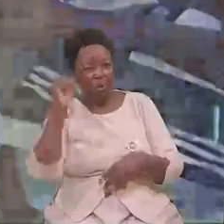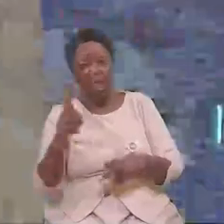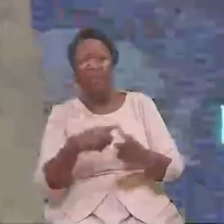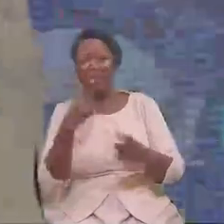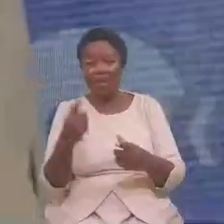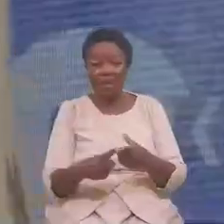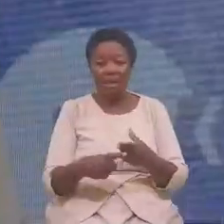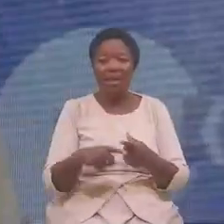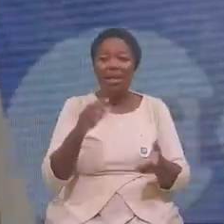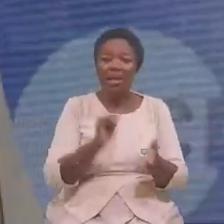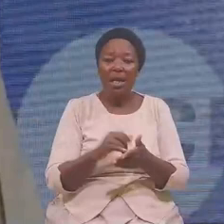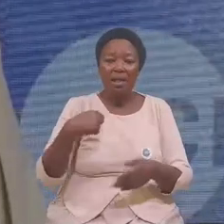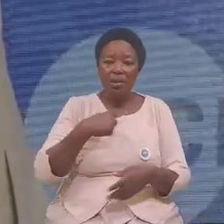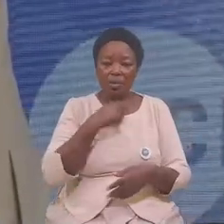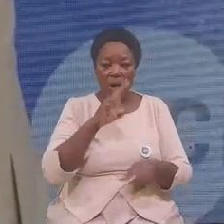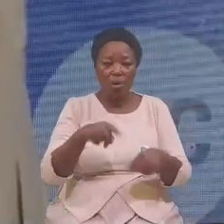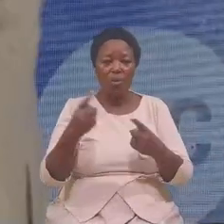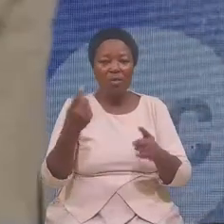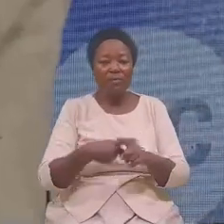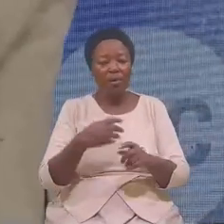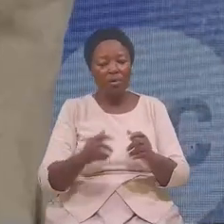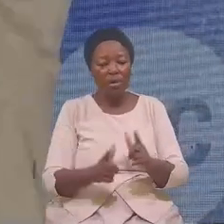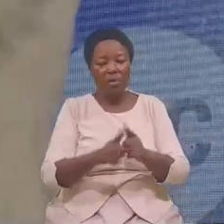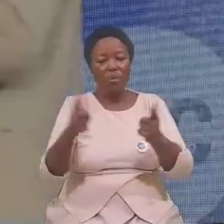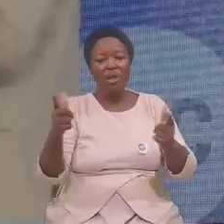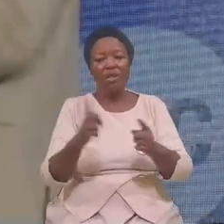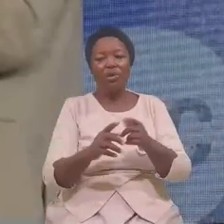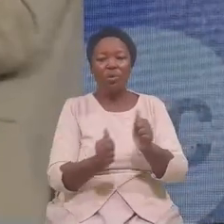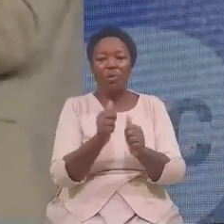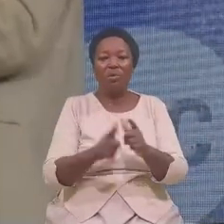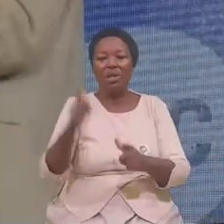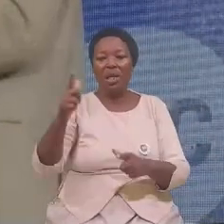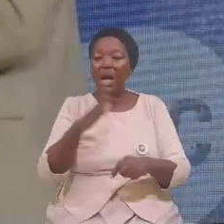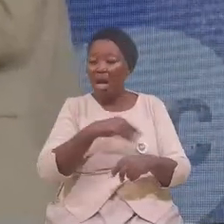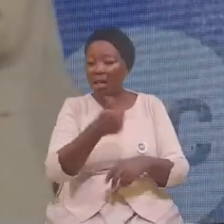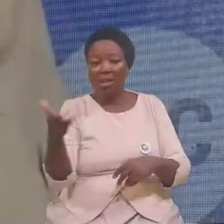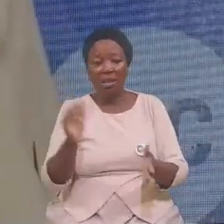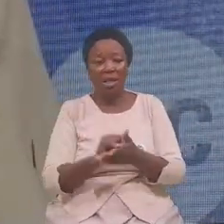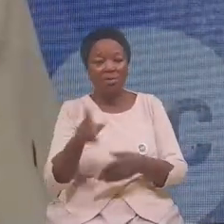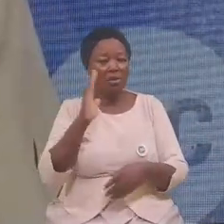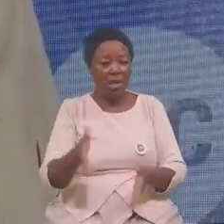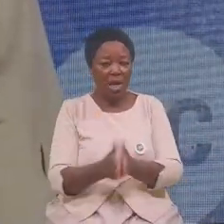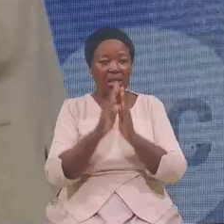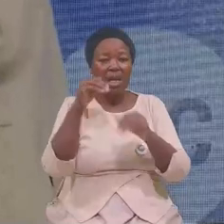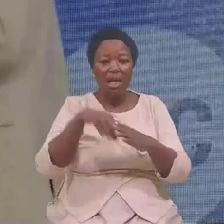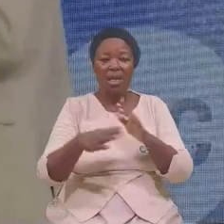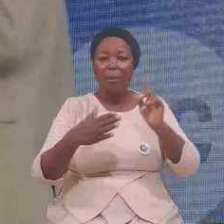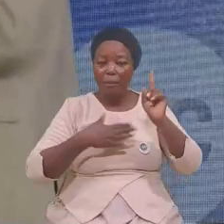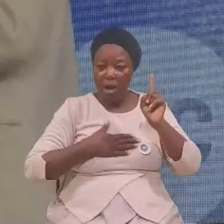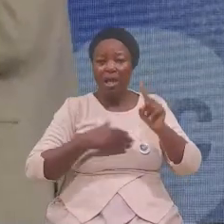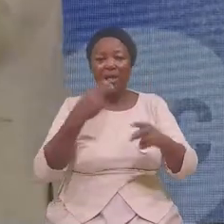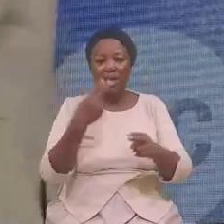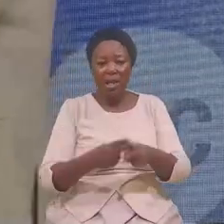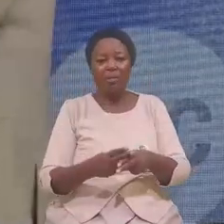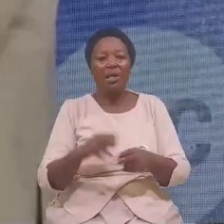que nous passons de grand au plus grand. Et tout ce que vous demanderez à mon nom, ce